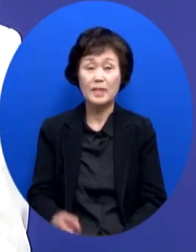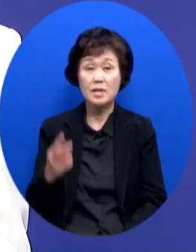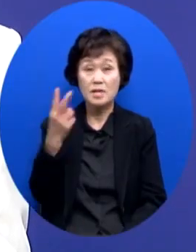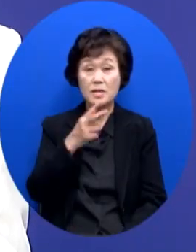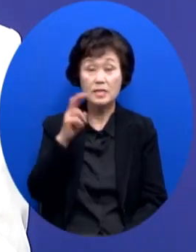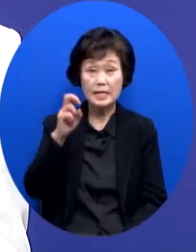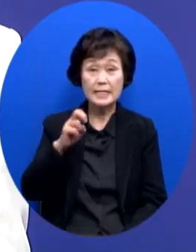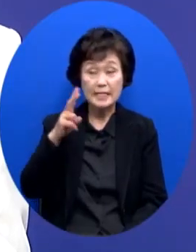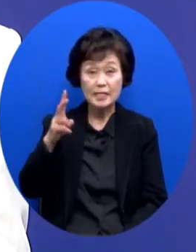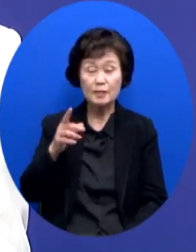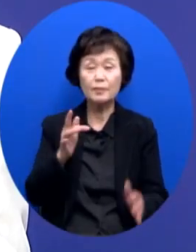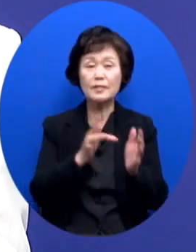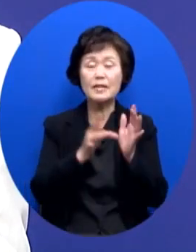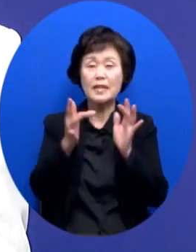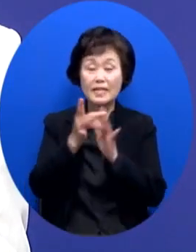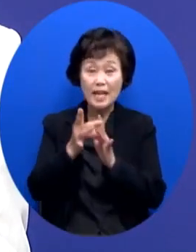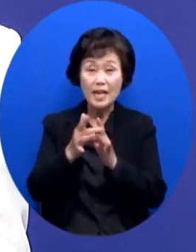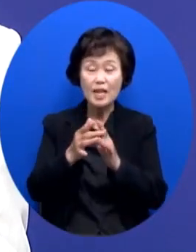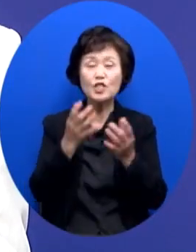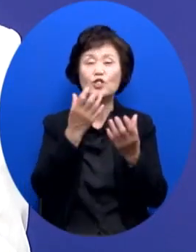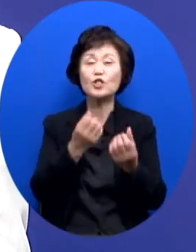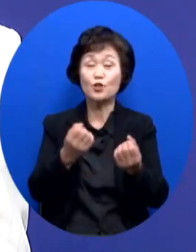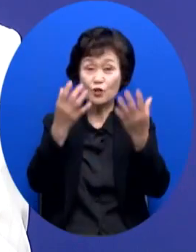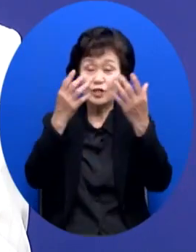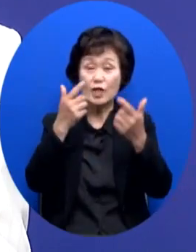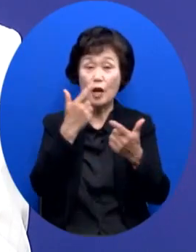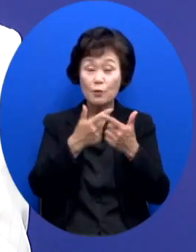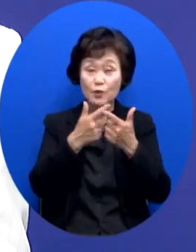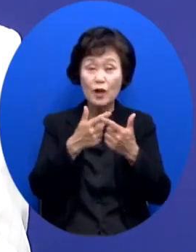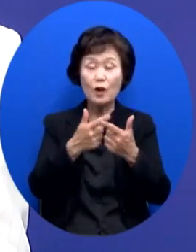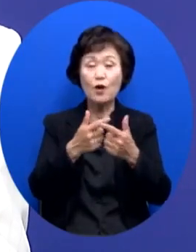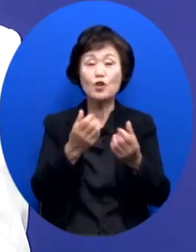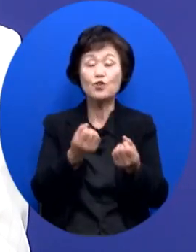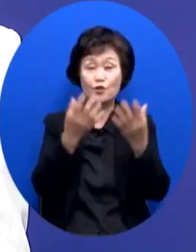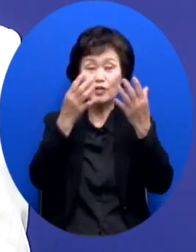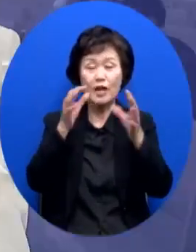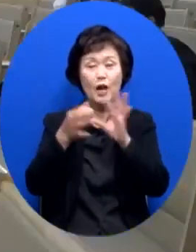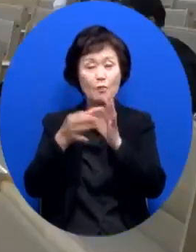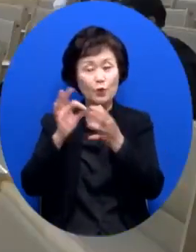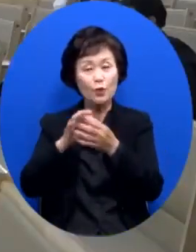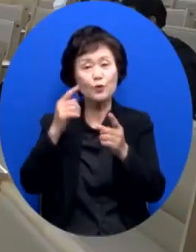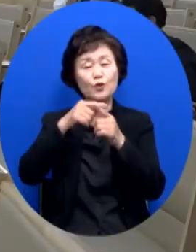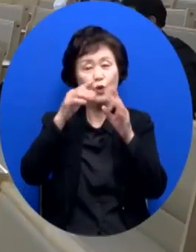2022 지저스 페스티벌 부산 콘퍼런스가 포도원 교회에서 열렸습니다.